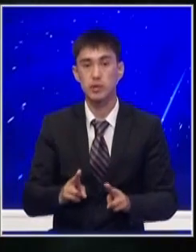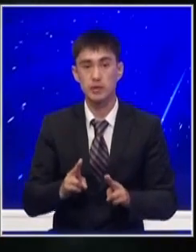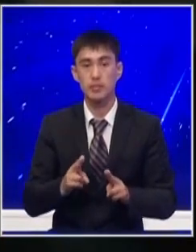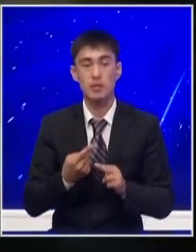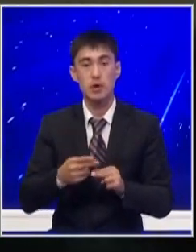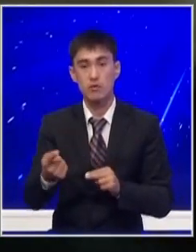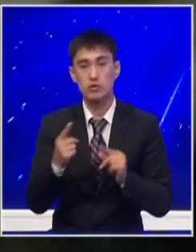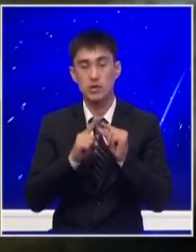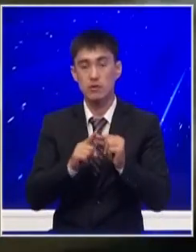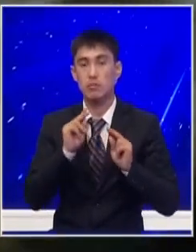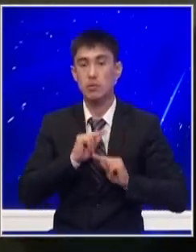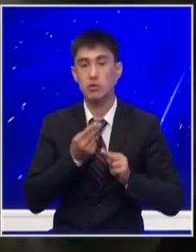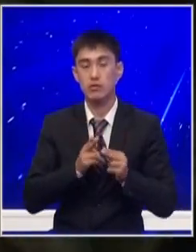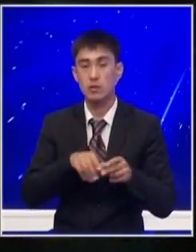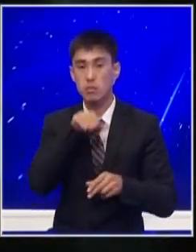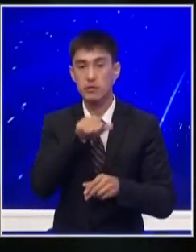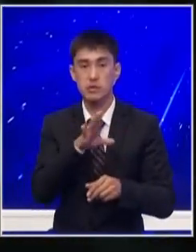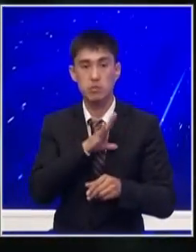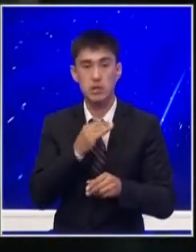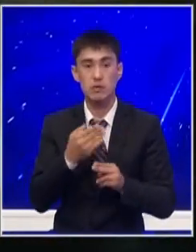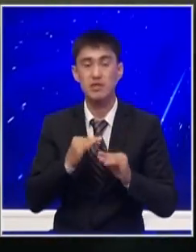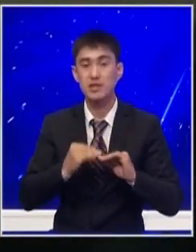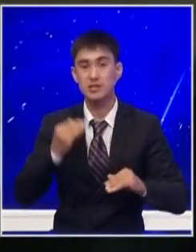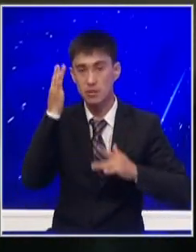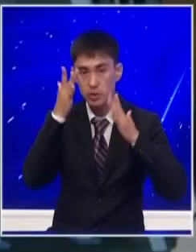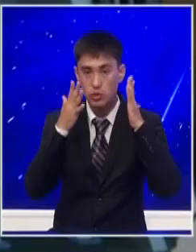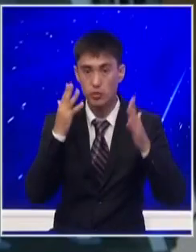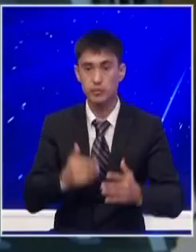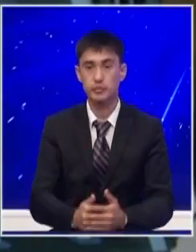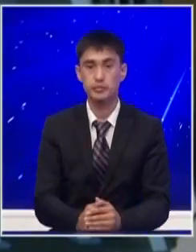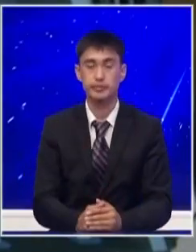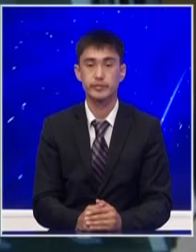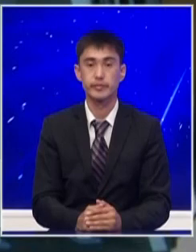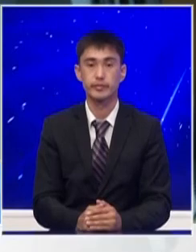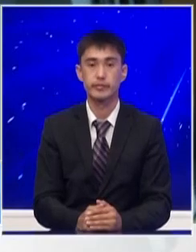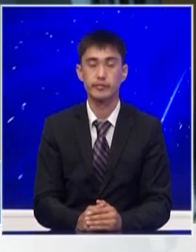По ее словам, работать в этой профессии была ее детской мечтой. Кунаев.